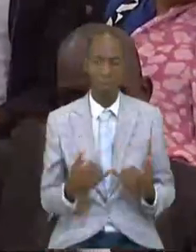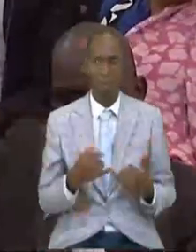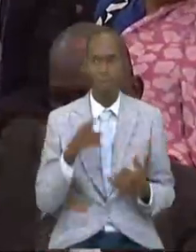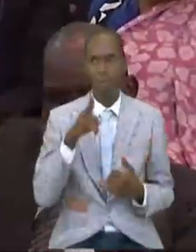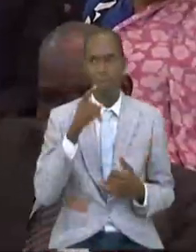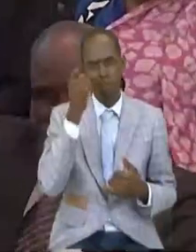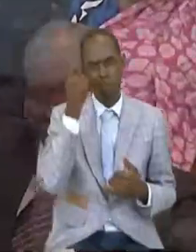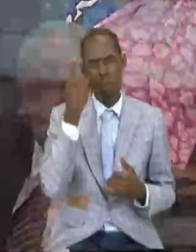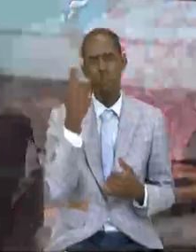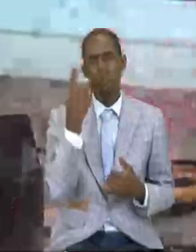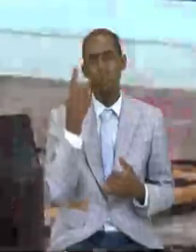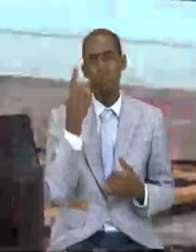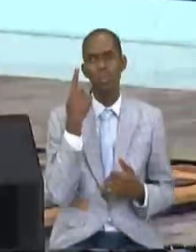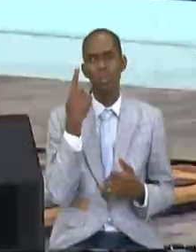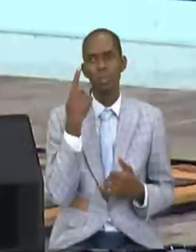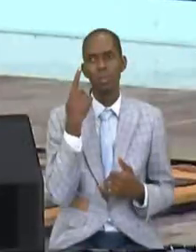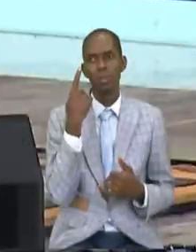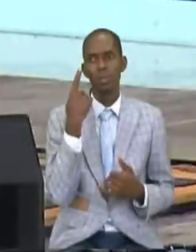Et maintenant, vous comprenez,